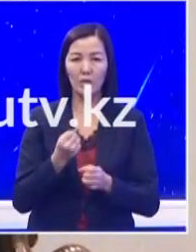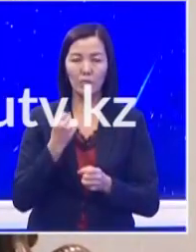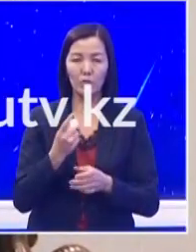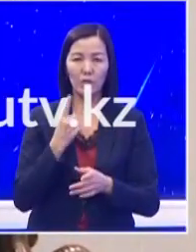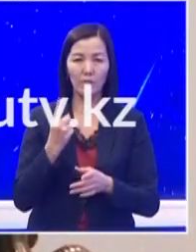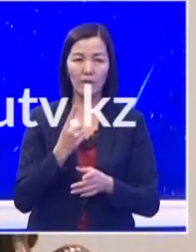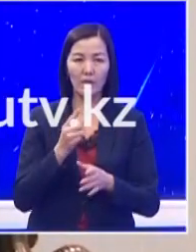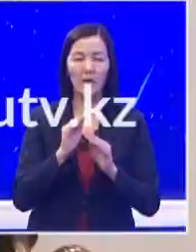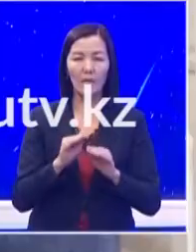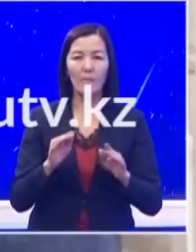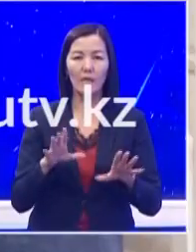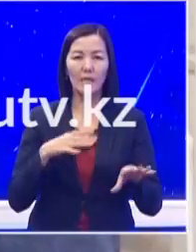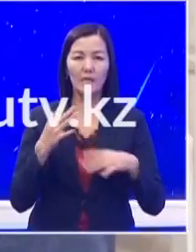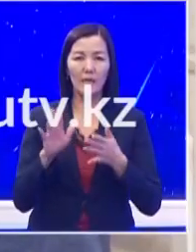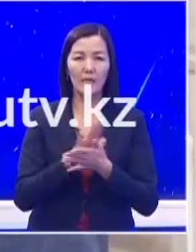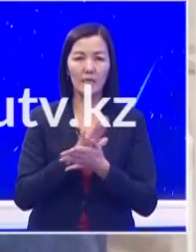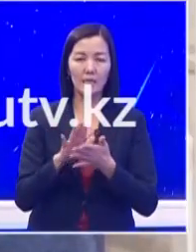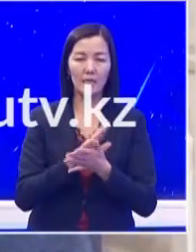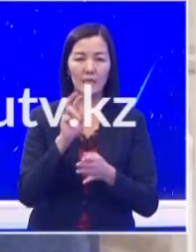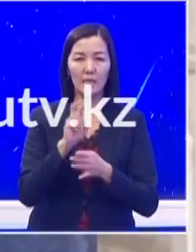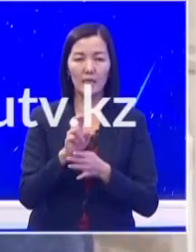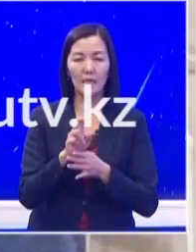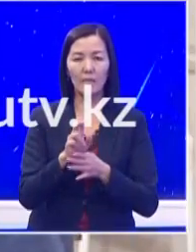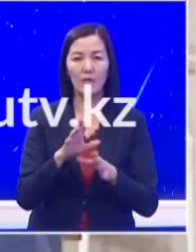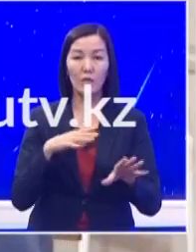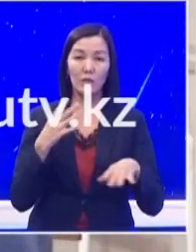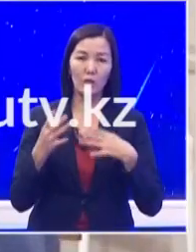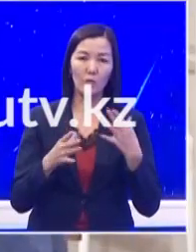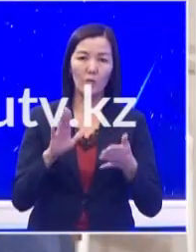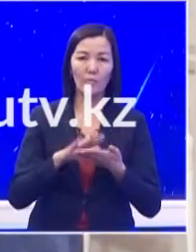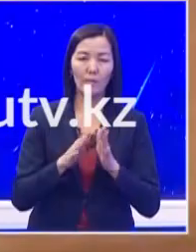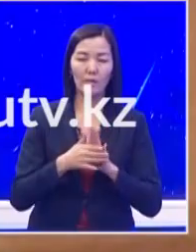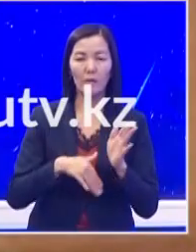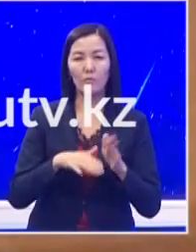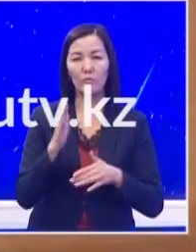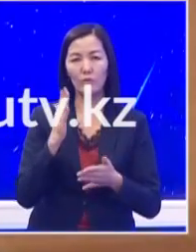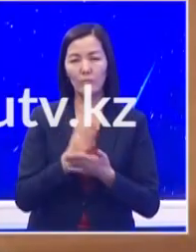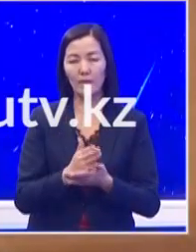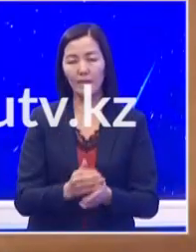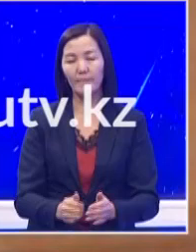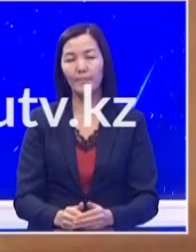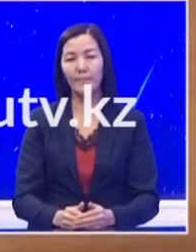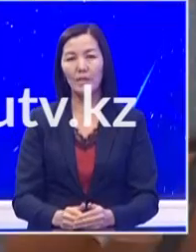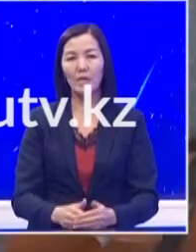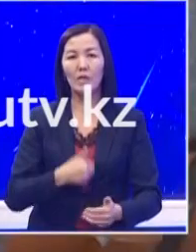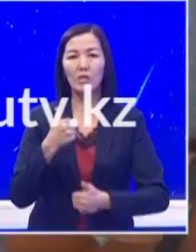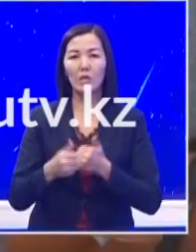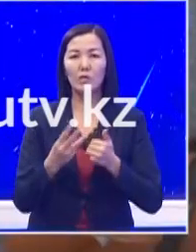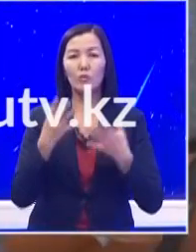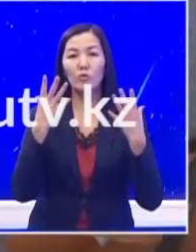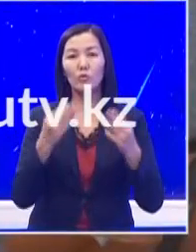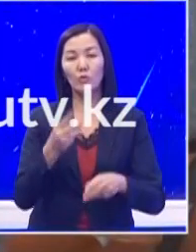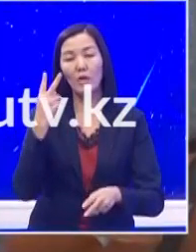шебері. Балалардың дайындығы да тегін. Осында келіп, алаңсыз жаттығуына барлық жағдайды жасадық. Бұл жарыс 3 күннен кейін аяқталады. Сол